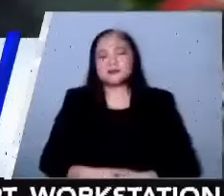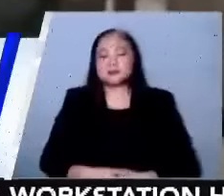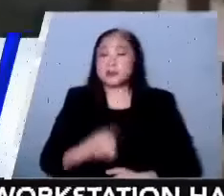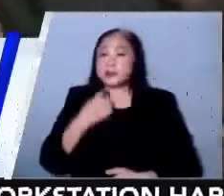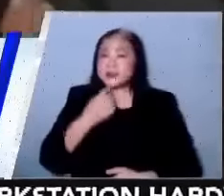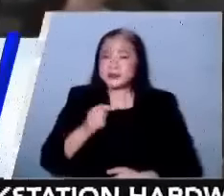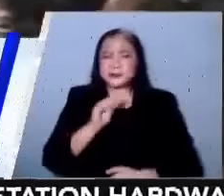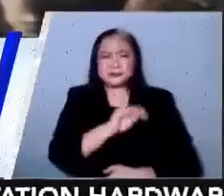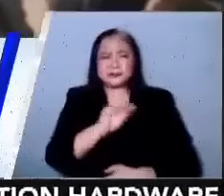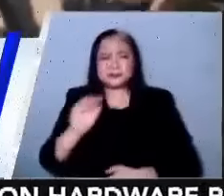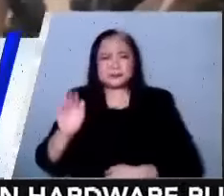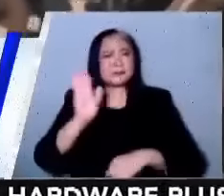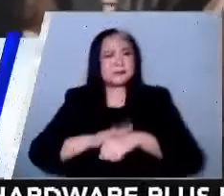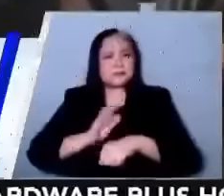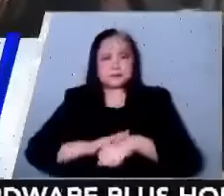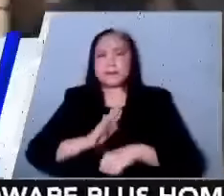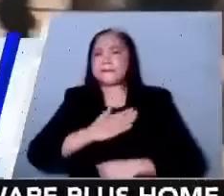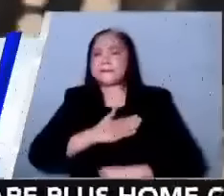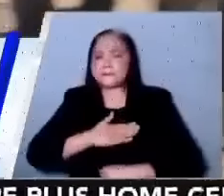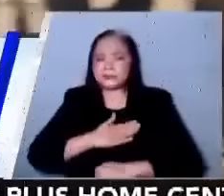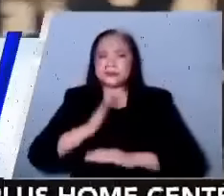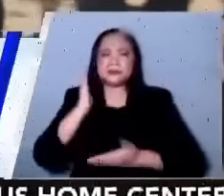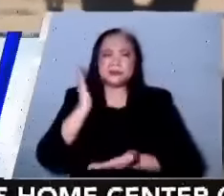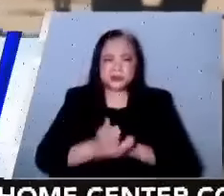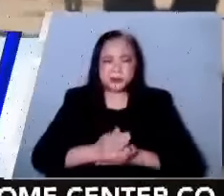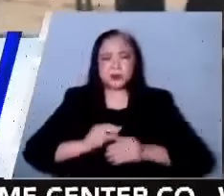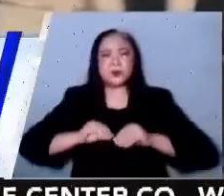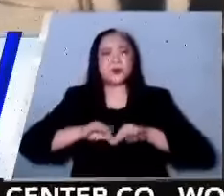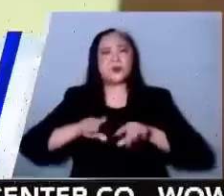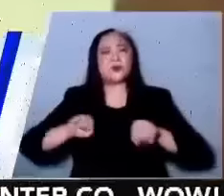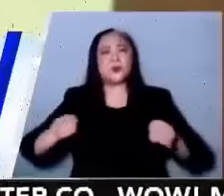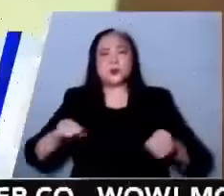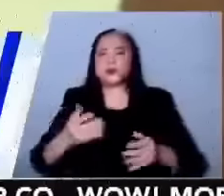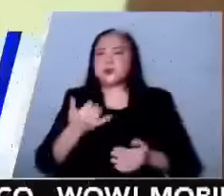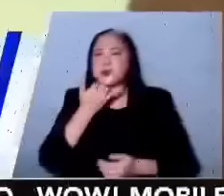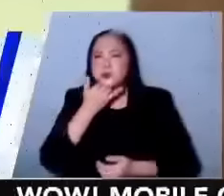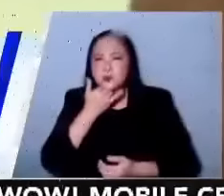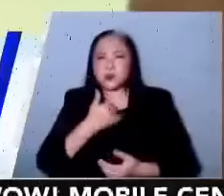na ang pagpapakalat ng mga maling balita.